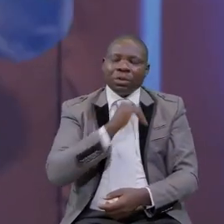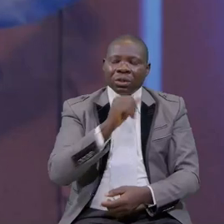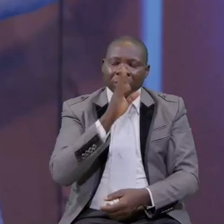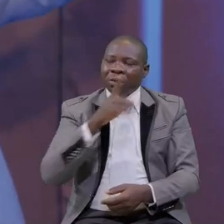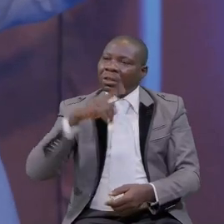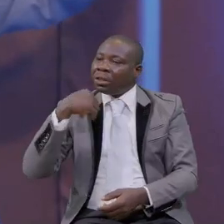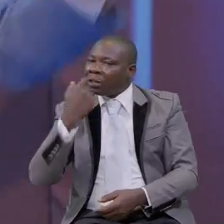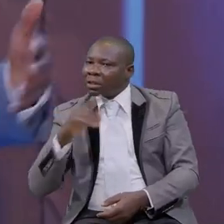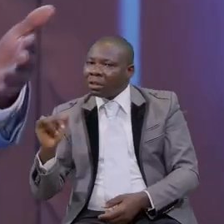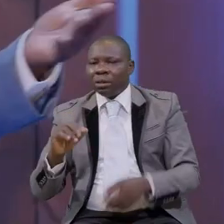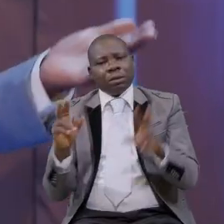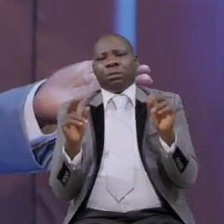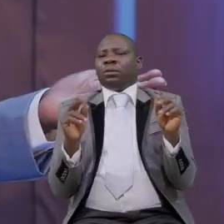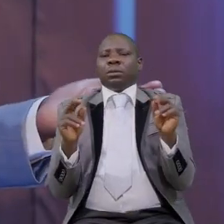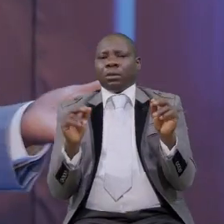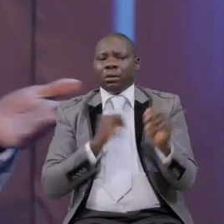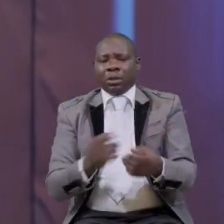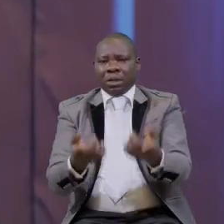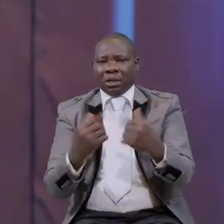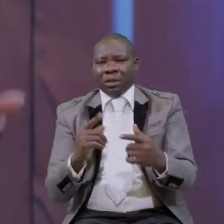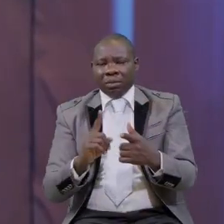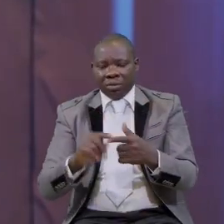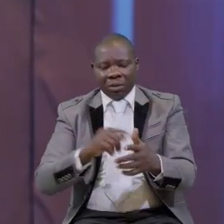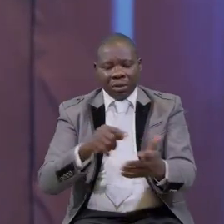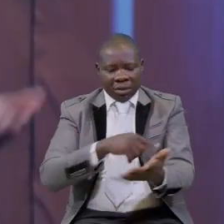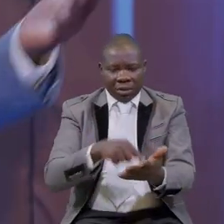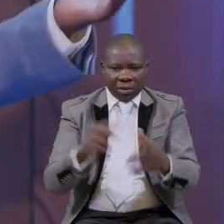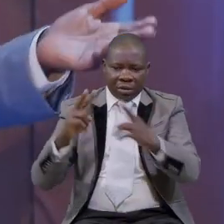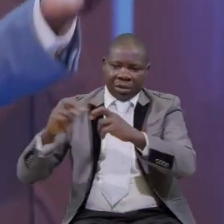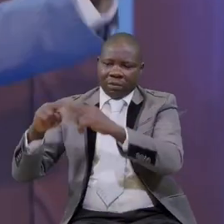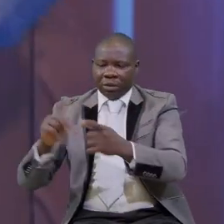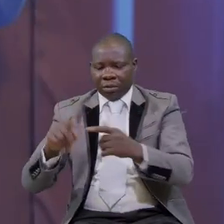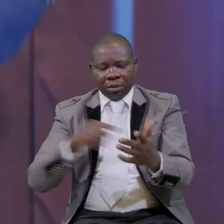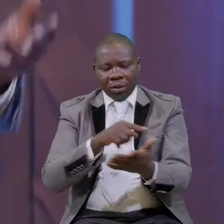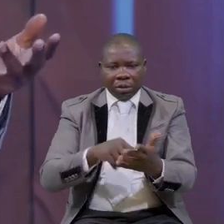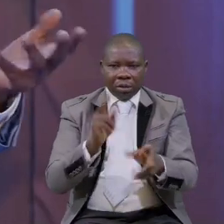Et tu ne diras pas, ah, nous sommes venus sur le village.